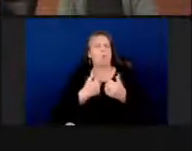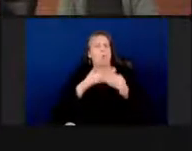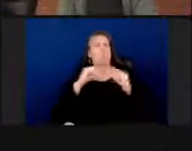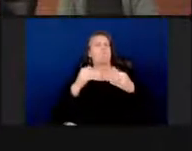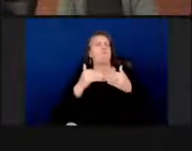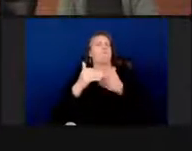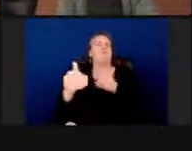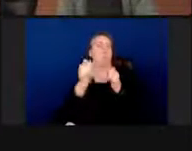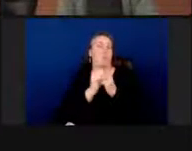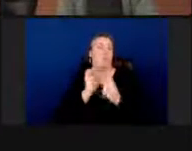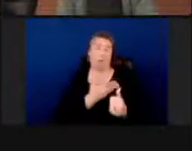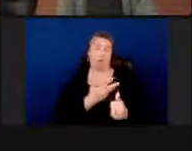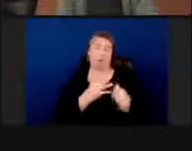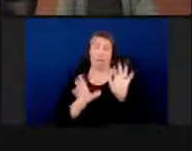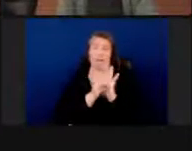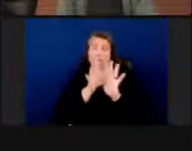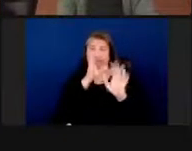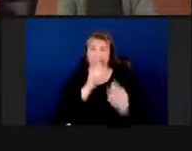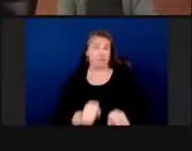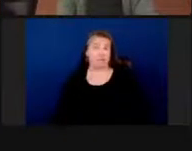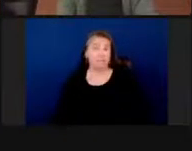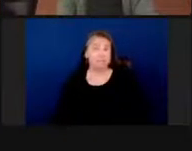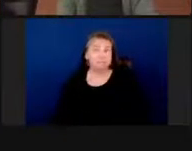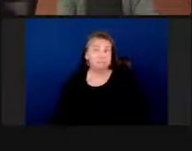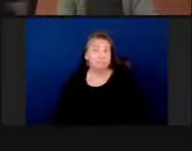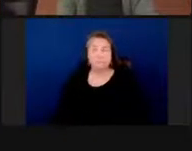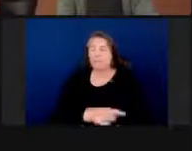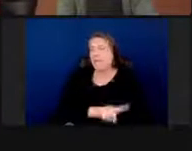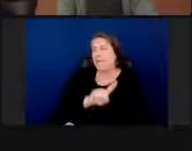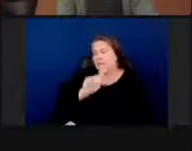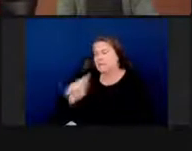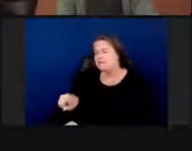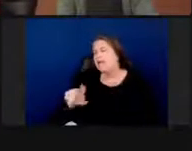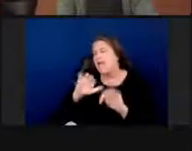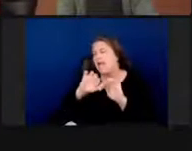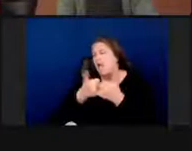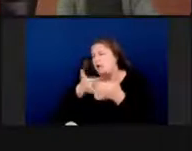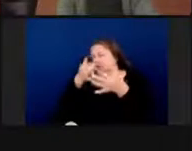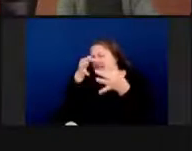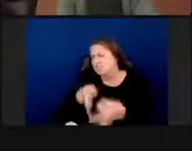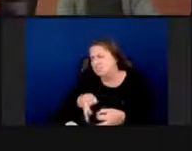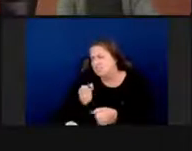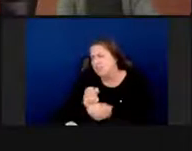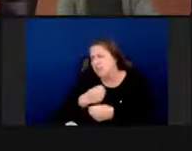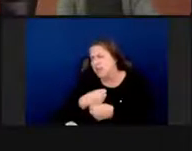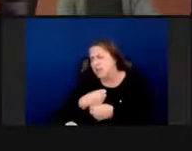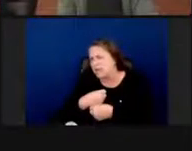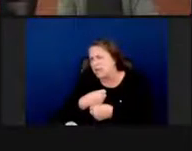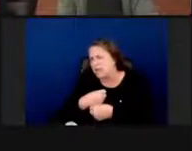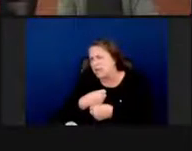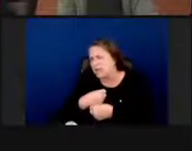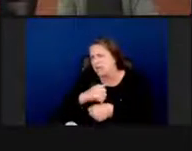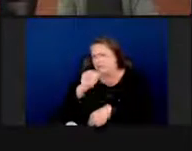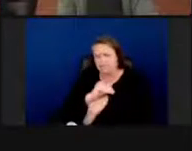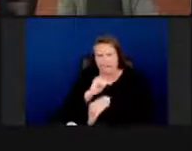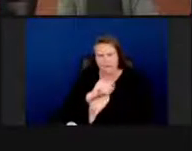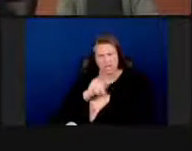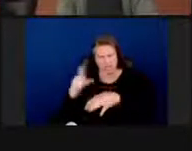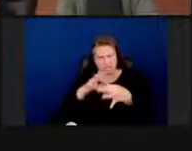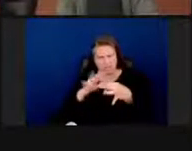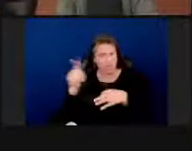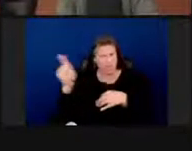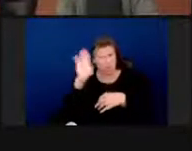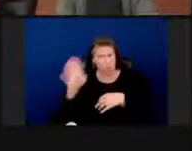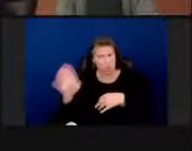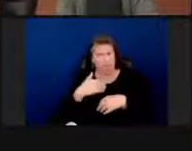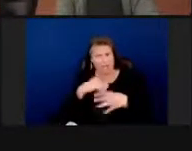na tulihusishe na mpango huu wa shule za sumaku. Swali langu